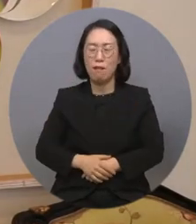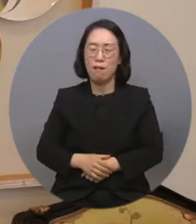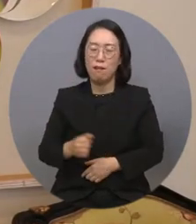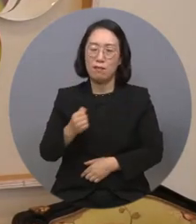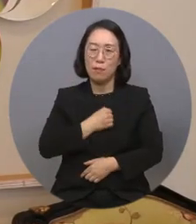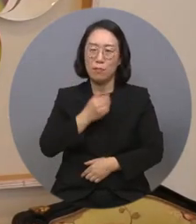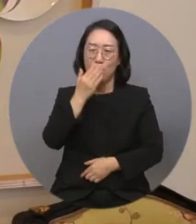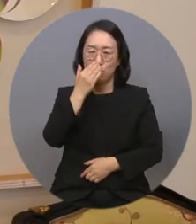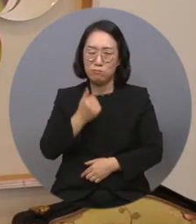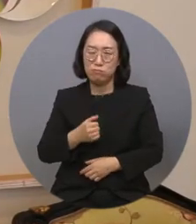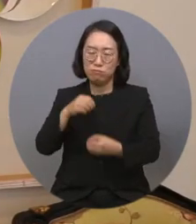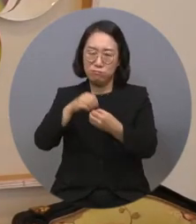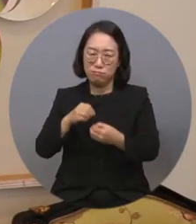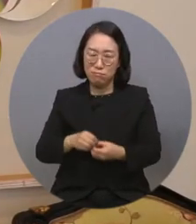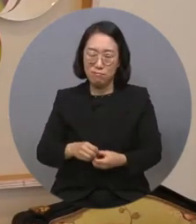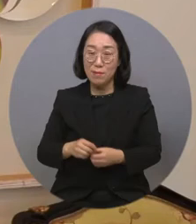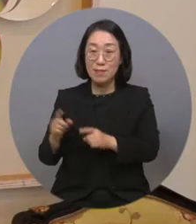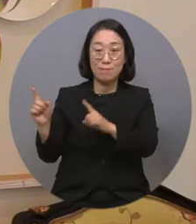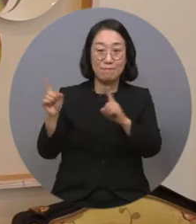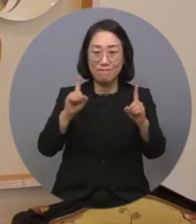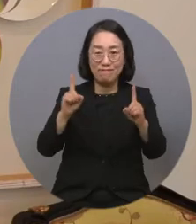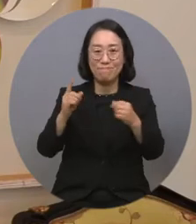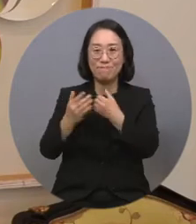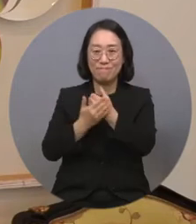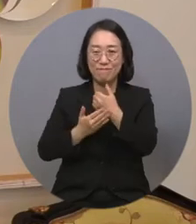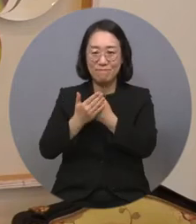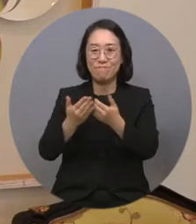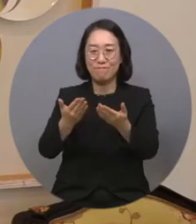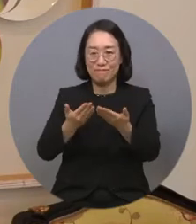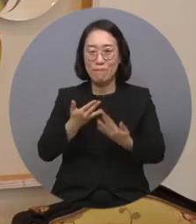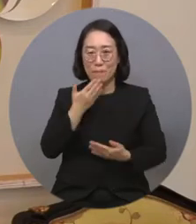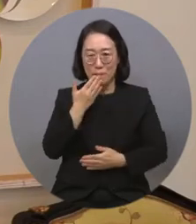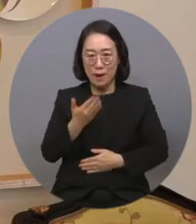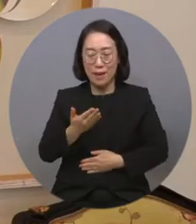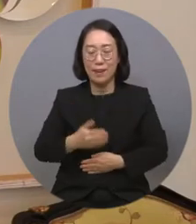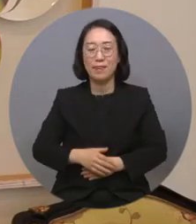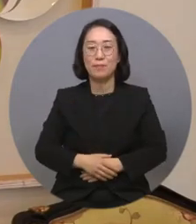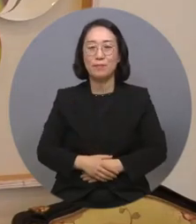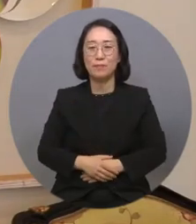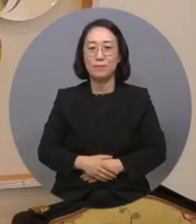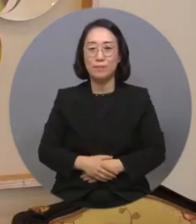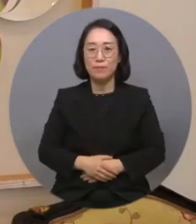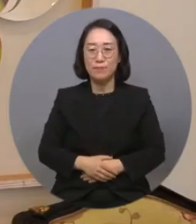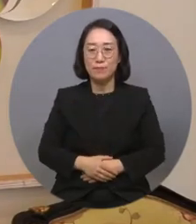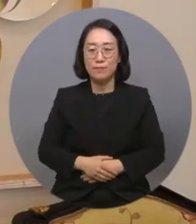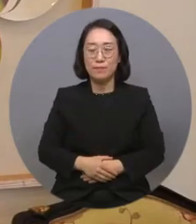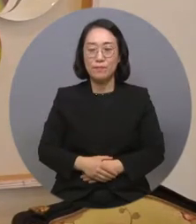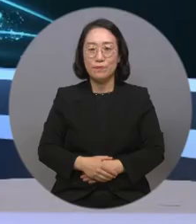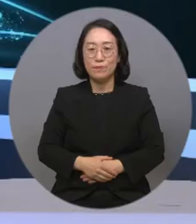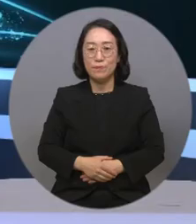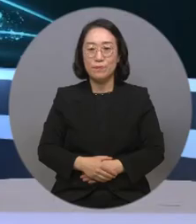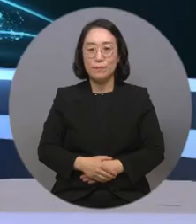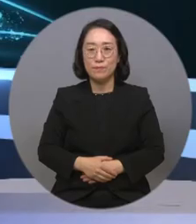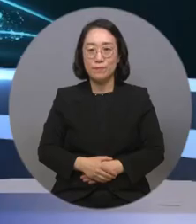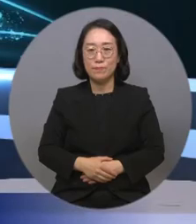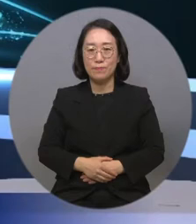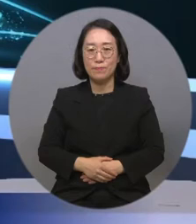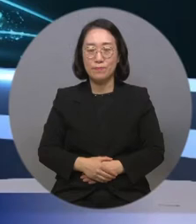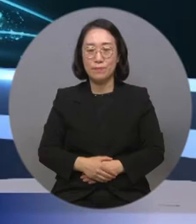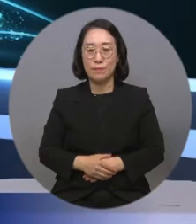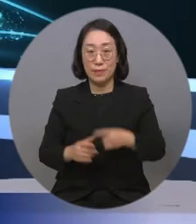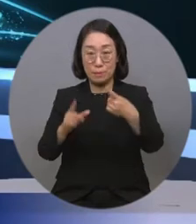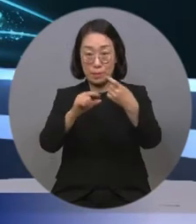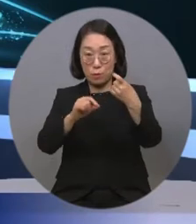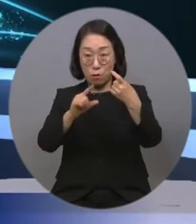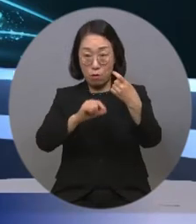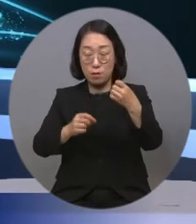속에 아름다운 활력을 불어넣고 있습니다. 복지TV 뉴스 이소영입니다. 11월 새로운